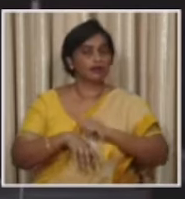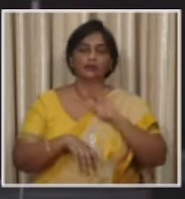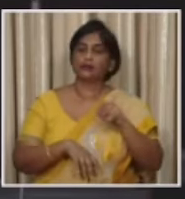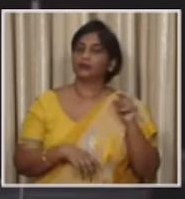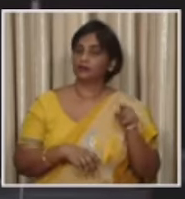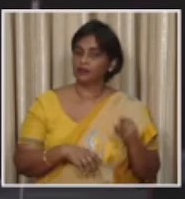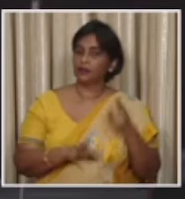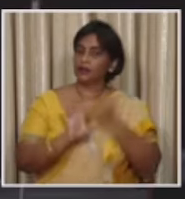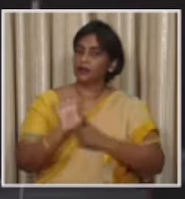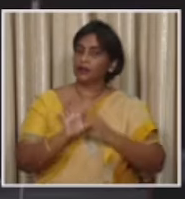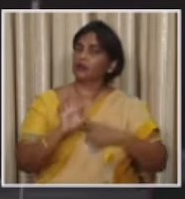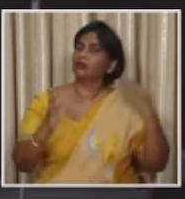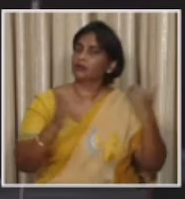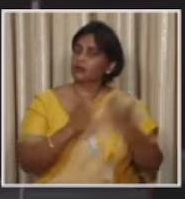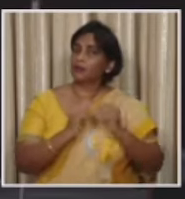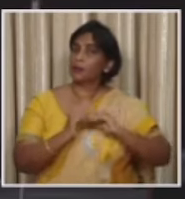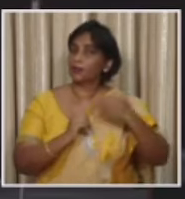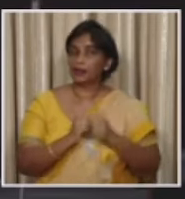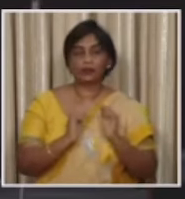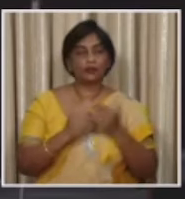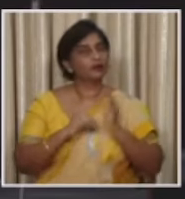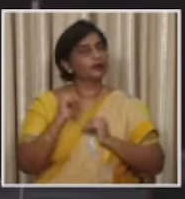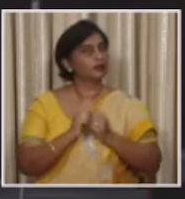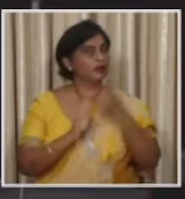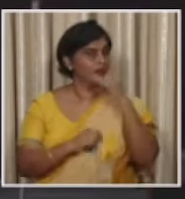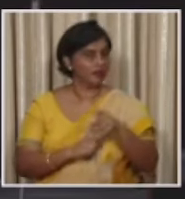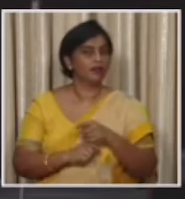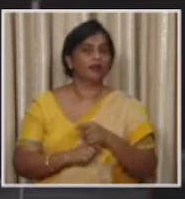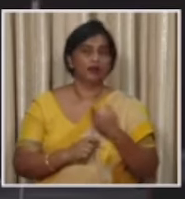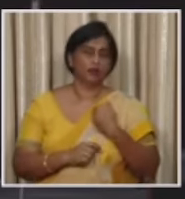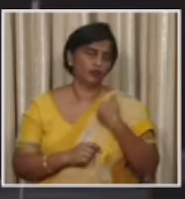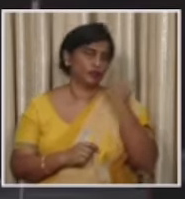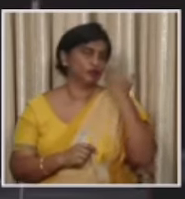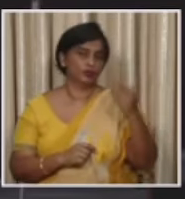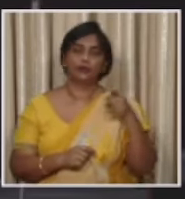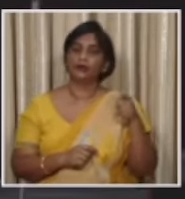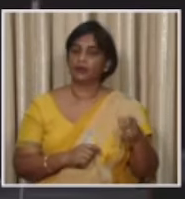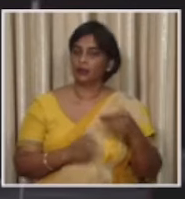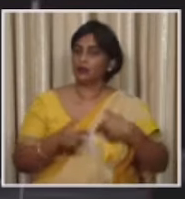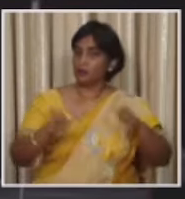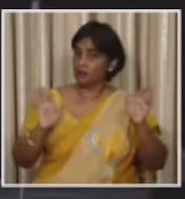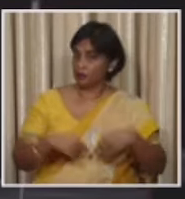මේ අවුරුදු ගානකට පස්සේ ක්‍රියාත්මක කරන අලුත් ක්‍රමවේදයක් හින්දා අපි දකිනවා මේක